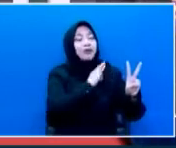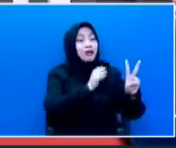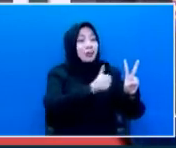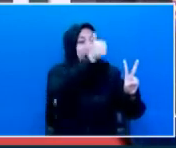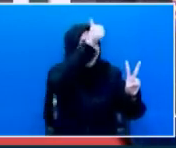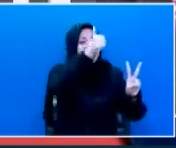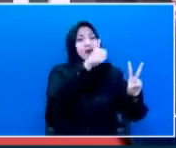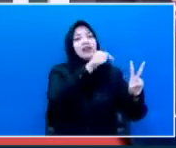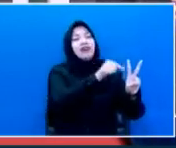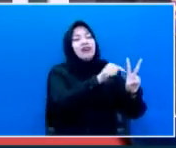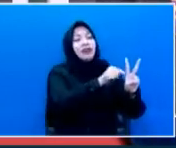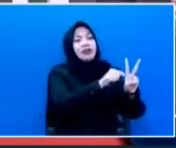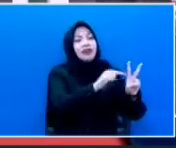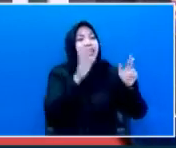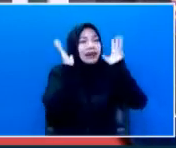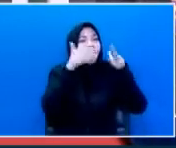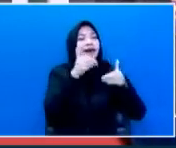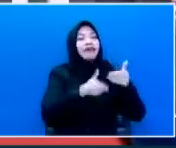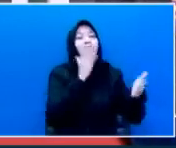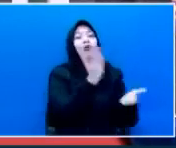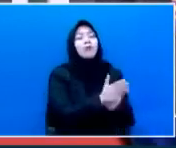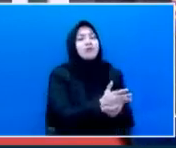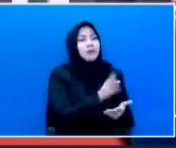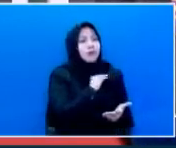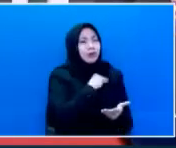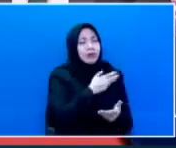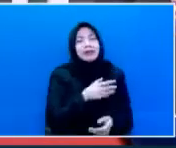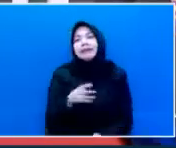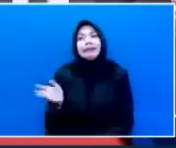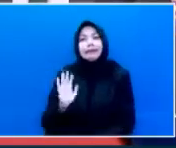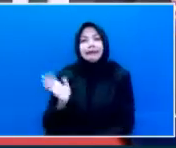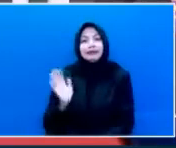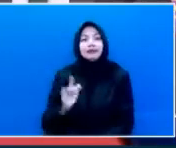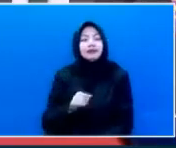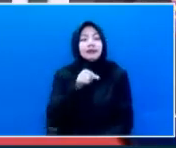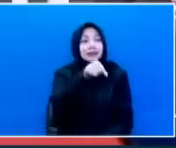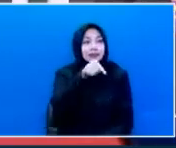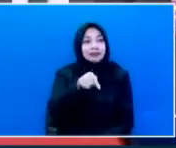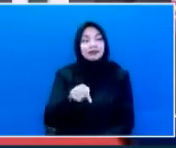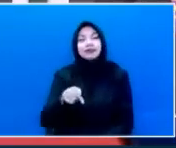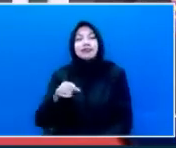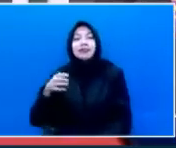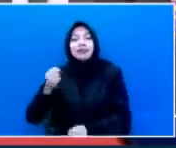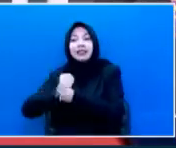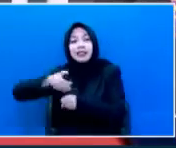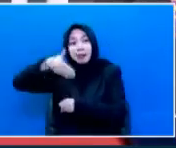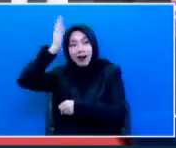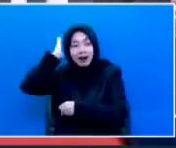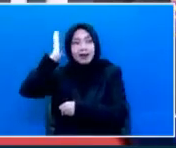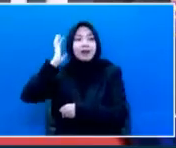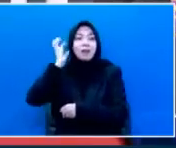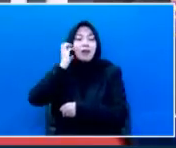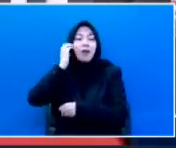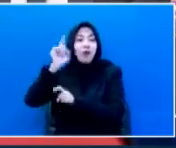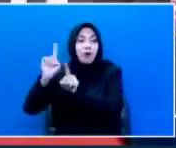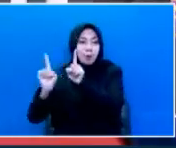Gibran dicalonkan sebagai cawapres Prabowo itu P perjuangan sebagai pengusung utama Ganjar Mahfud kan seperti ada